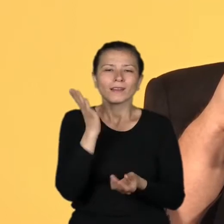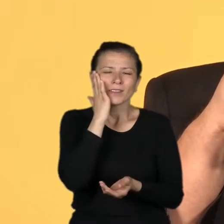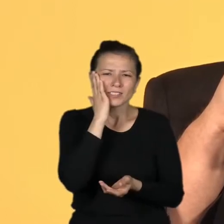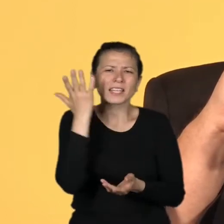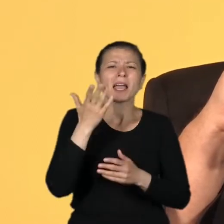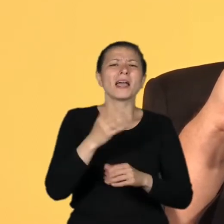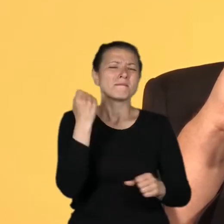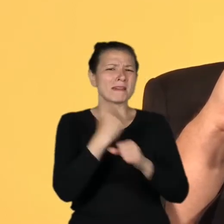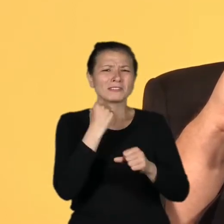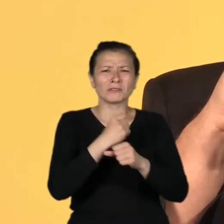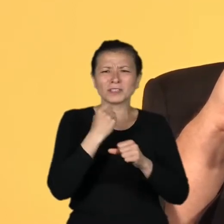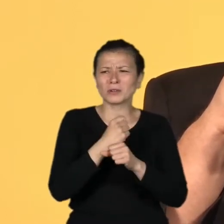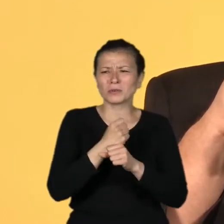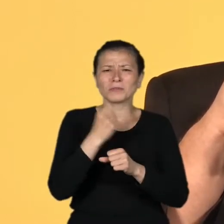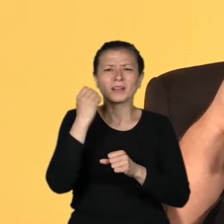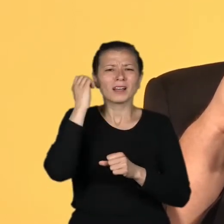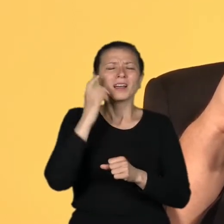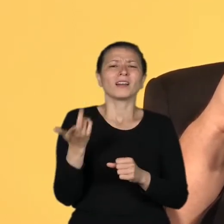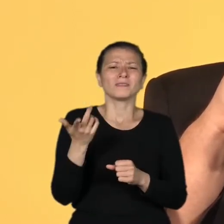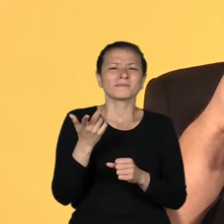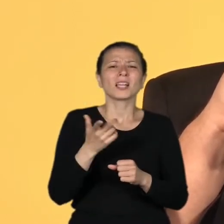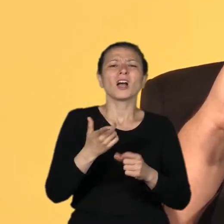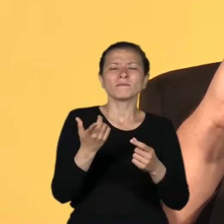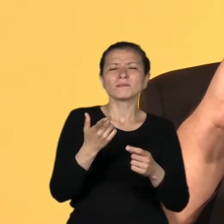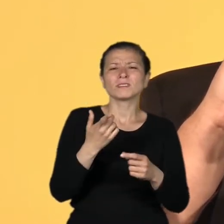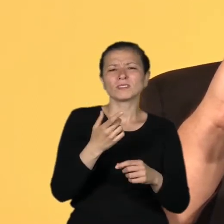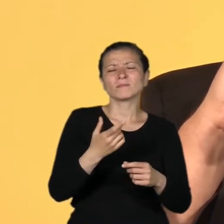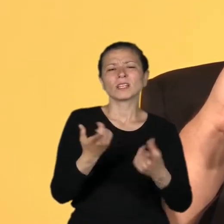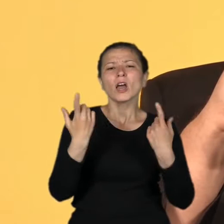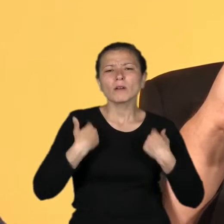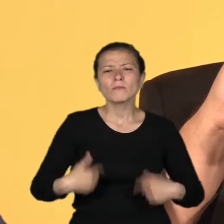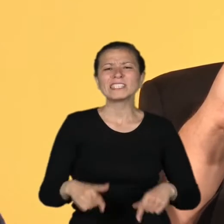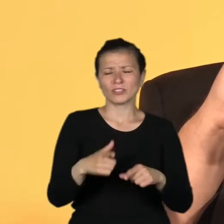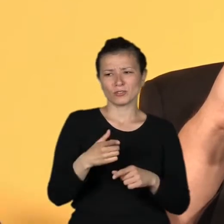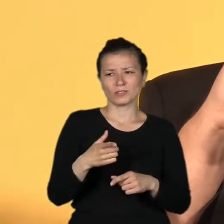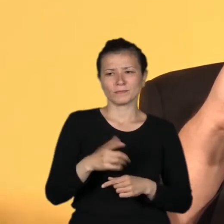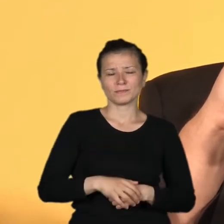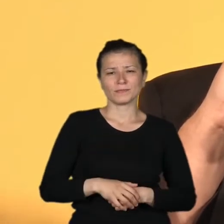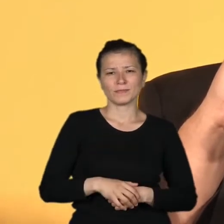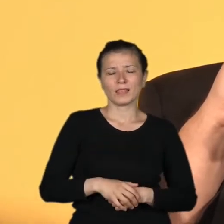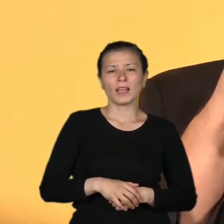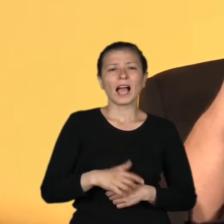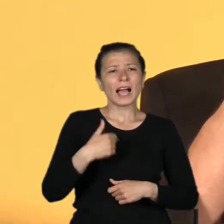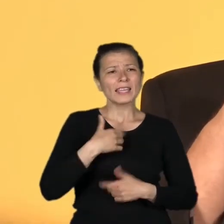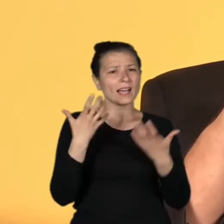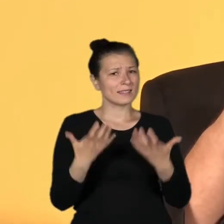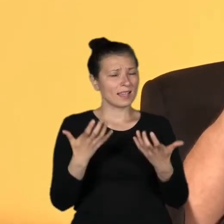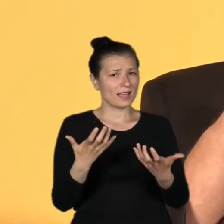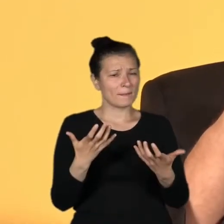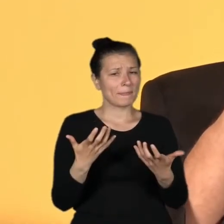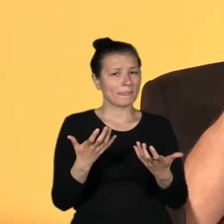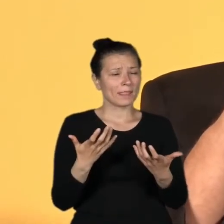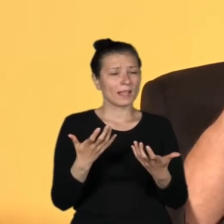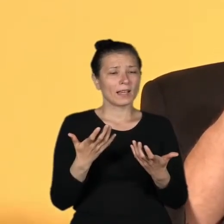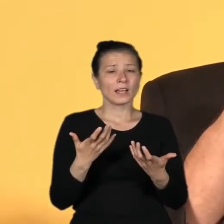dla kategorii blue collar workers. Bardzo potrzebne to są miejsca pracy, ale życzyłbym sobie, aby ta struktura